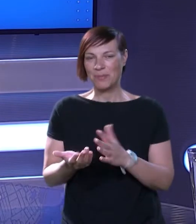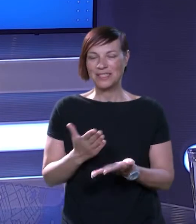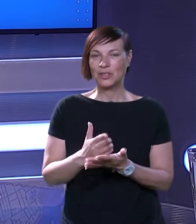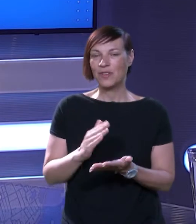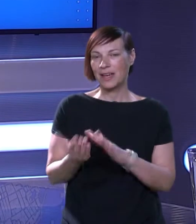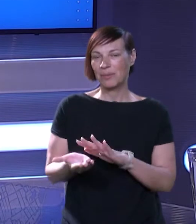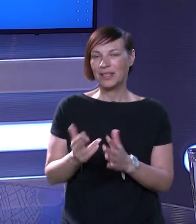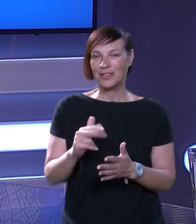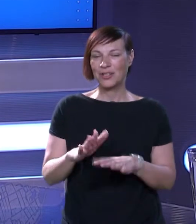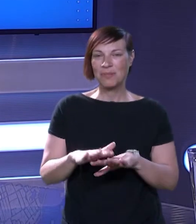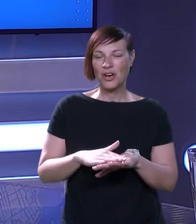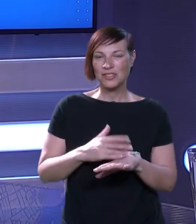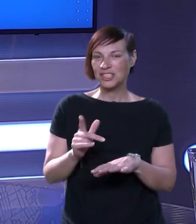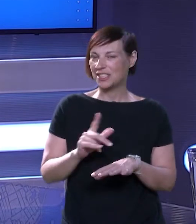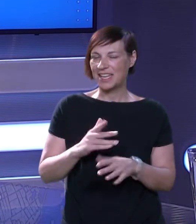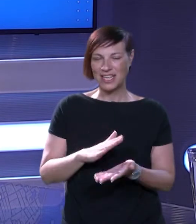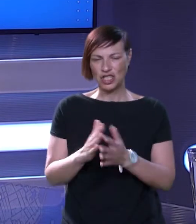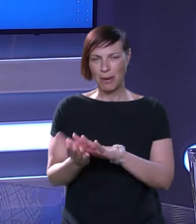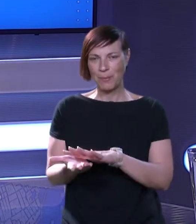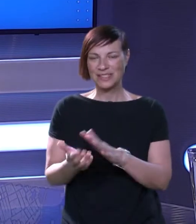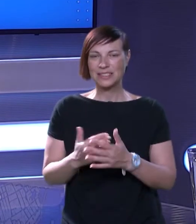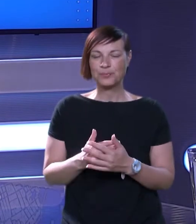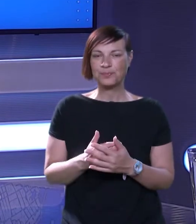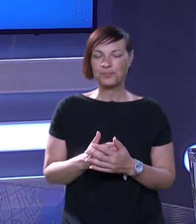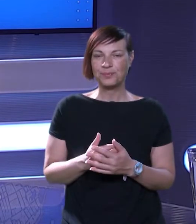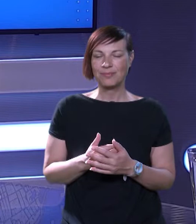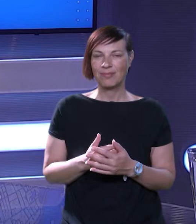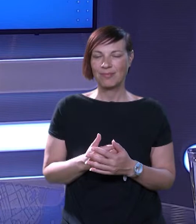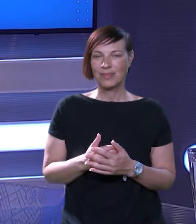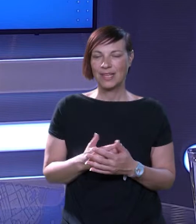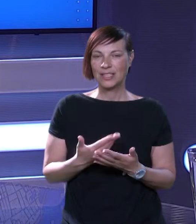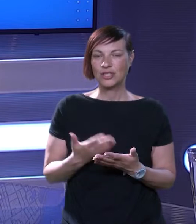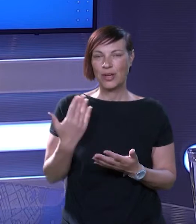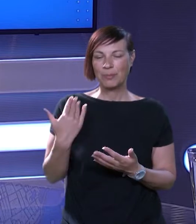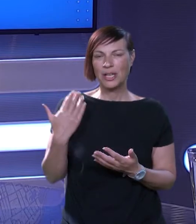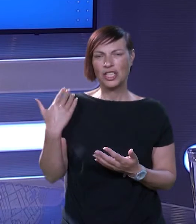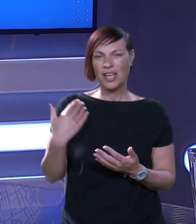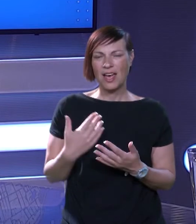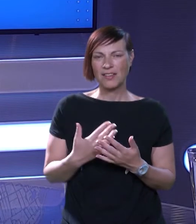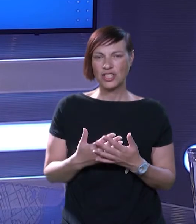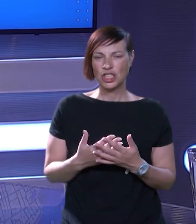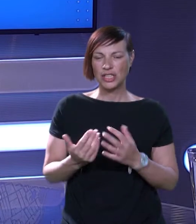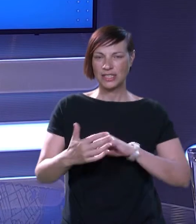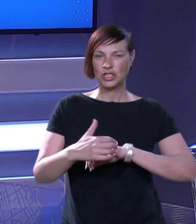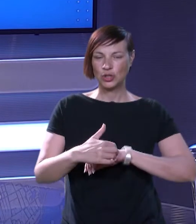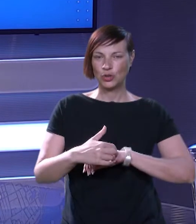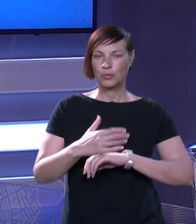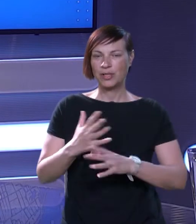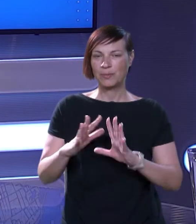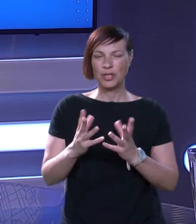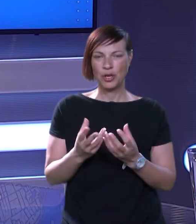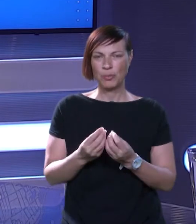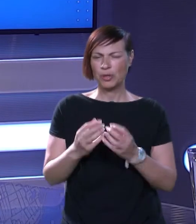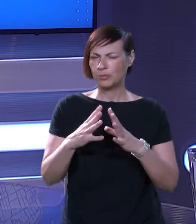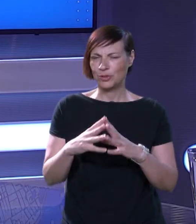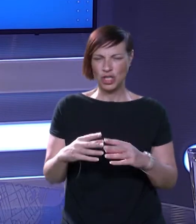Uvijek padne onaj koji ima osjećaj da neće past. Tako da da. To je bilo stvarno davno i Dubrovnik je tad bio